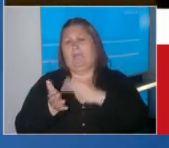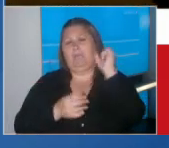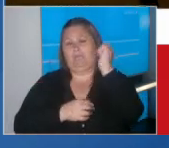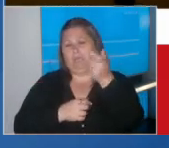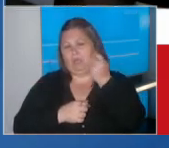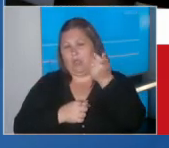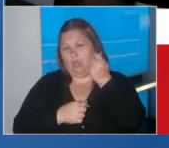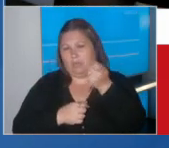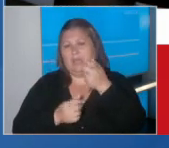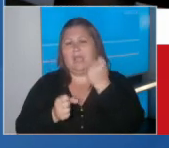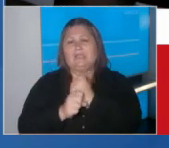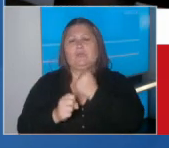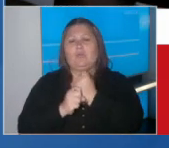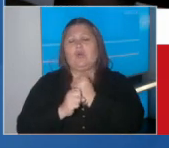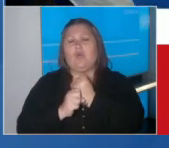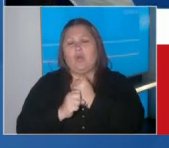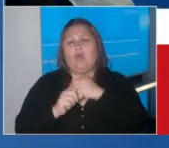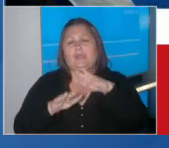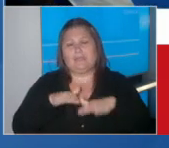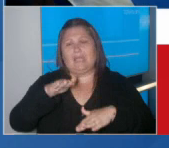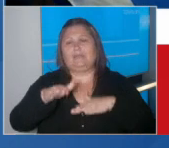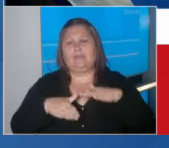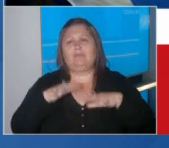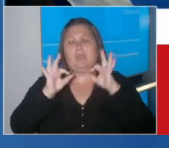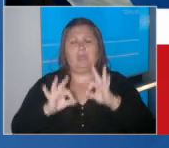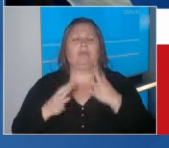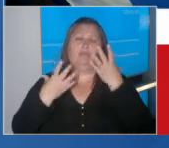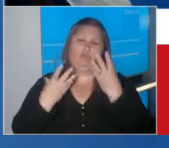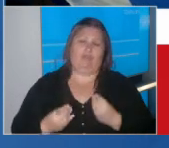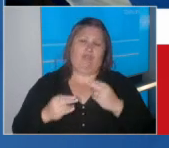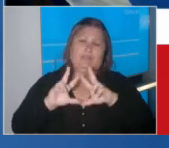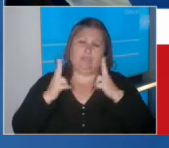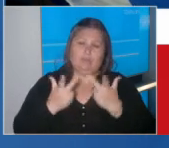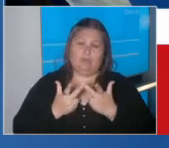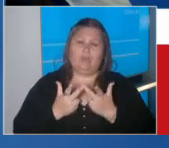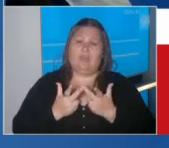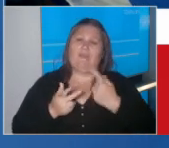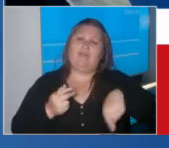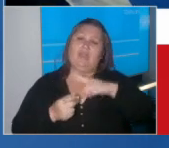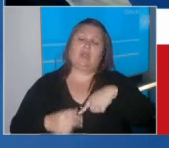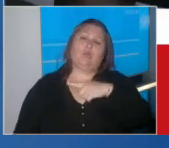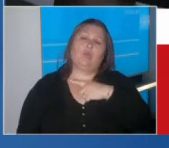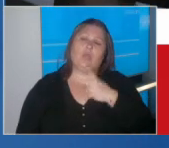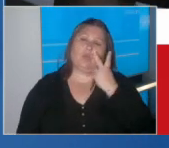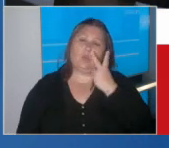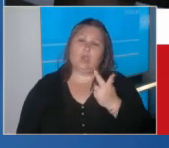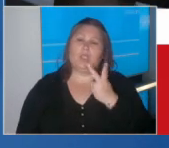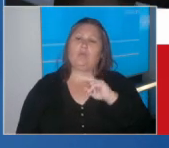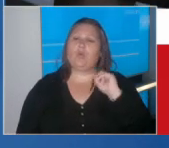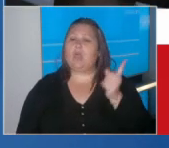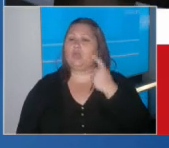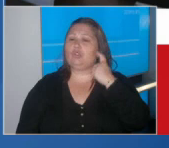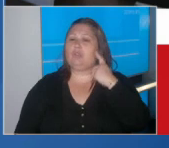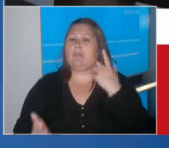שוויון. נעשו פה צעדים בהחלט לטובת הציבור, ואנחנו כולנו רואים, כולנו שומעים